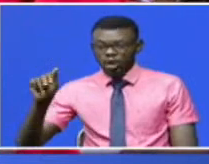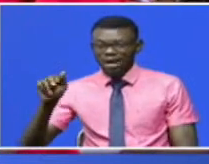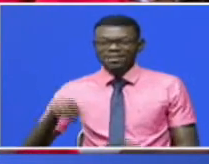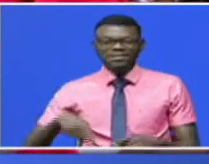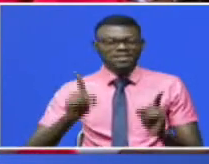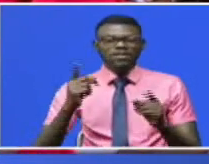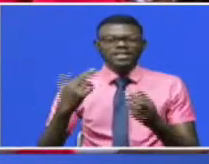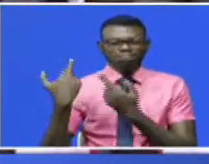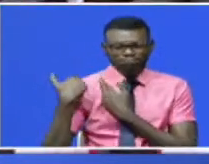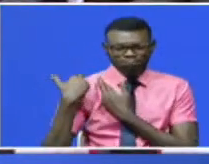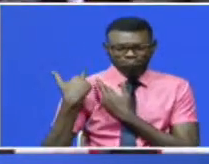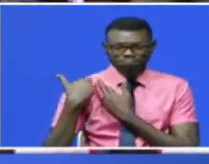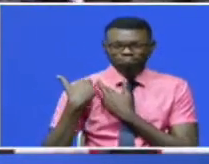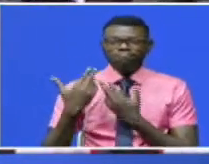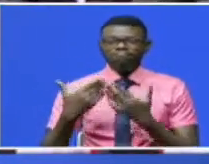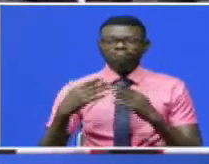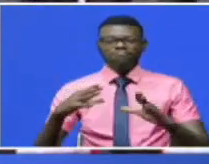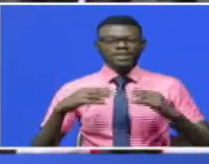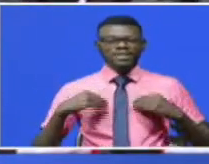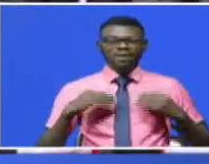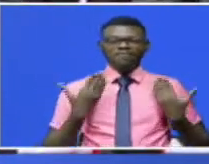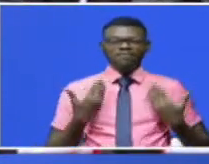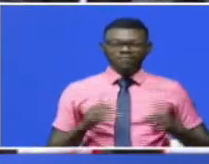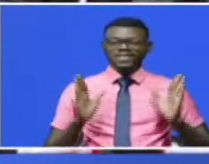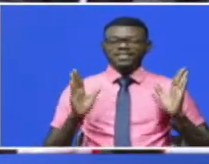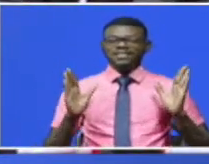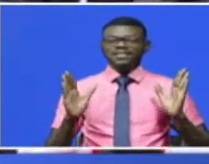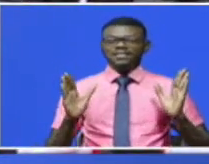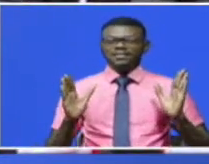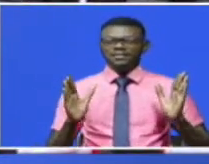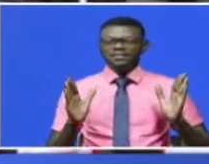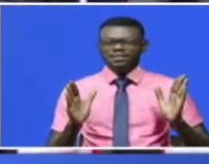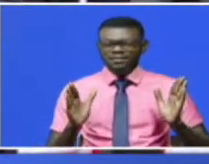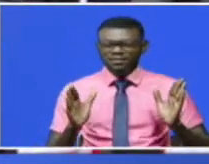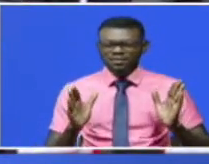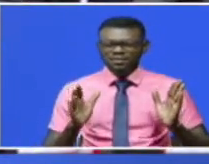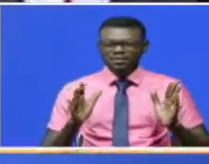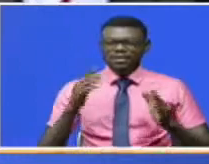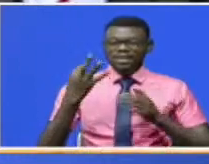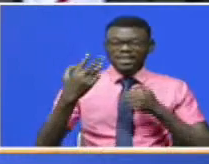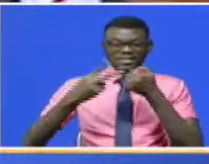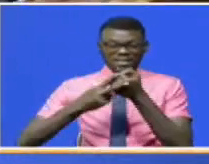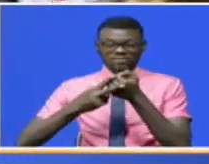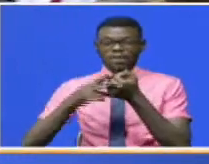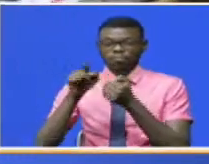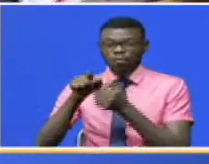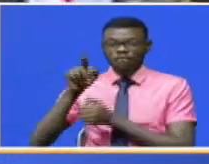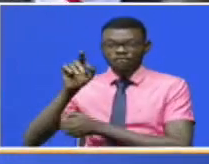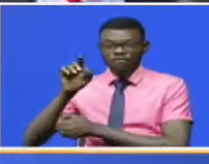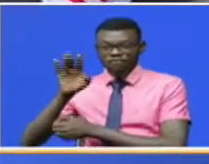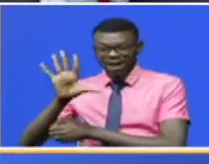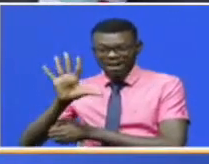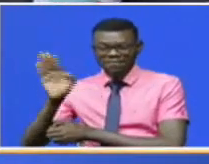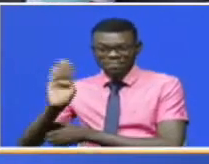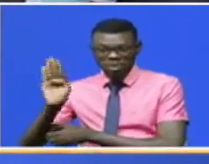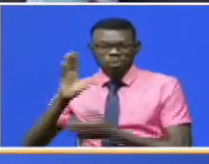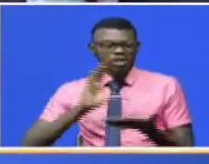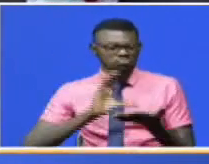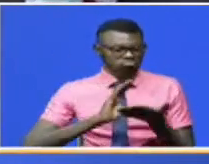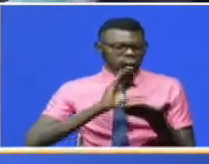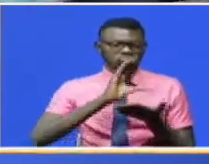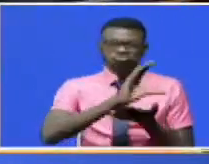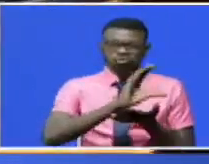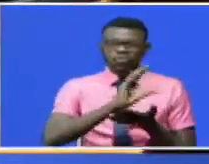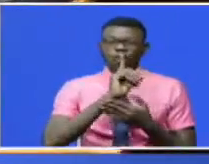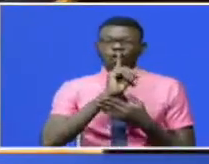njuga majukumu ya ugavana, akihalalisha kutolewa kwa takriban shilingi bilioni 37.5 kwa bunge la kaunti,